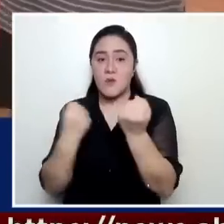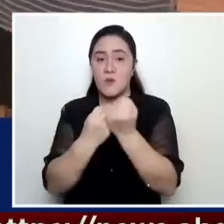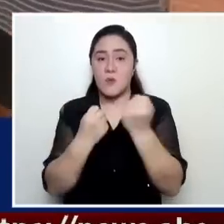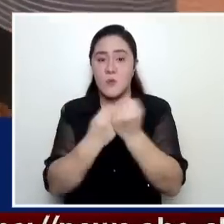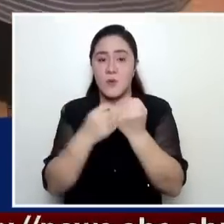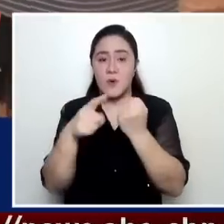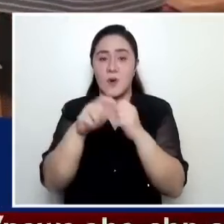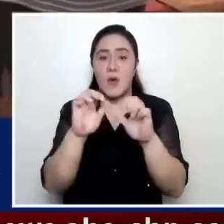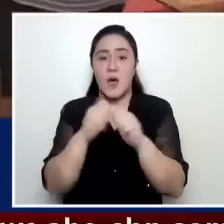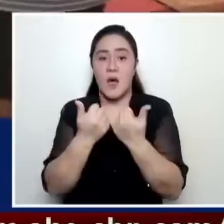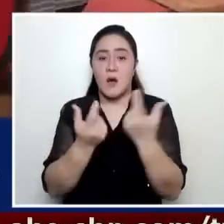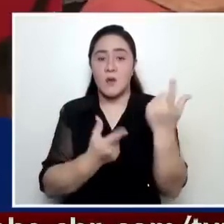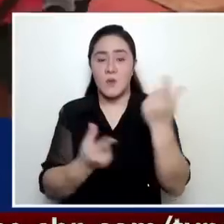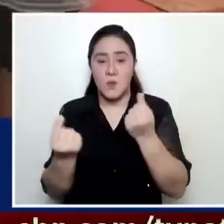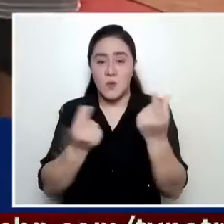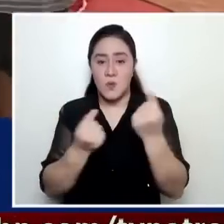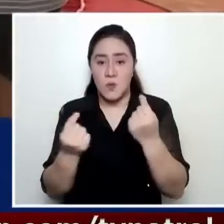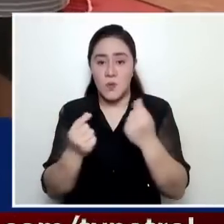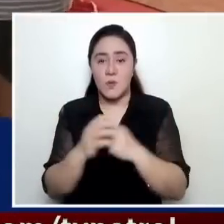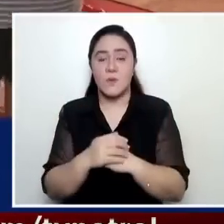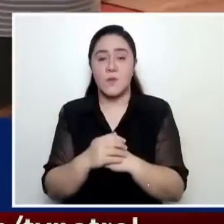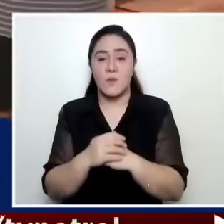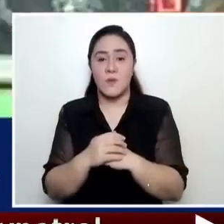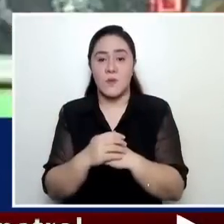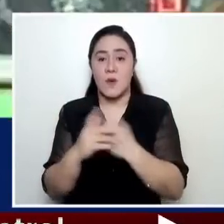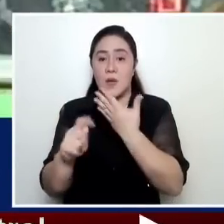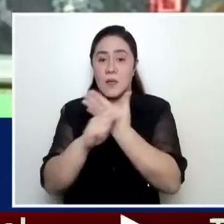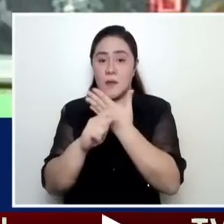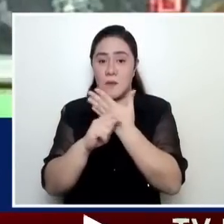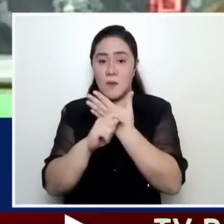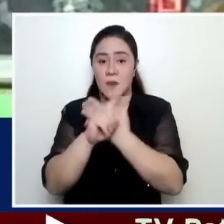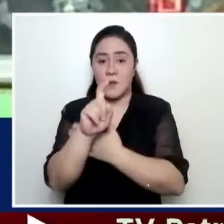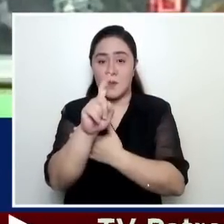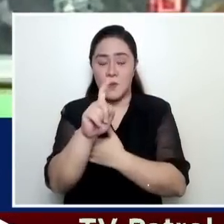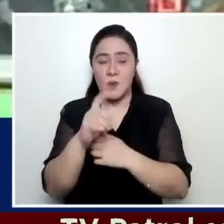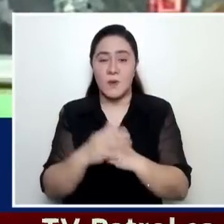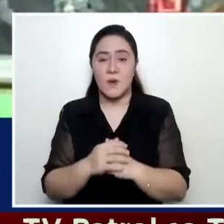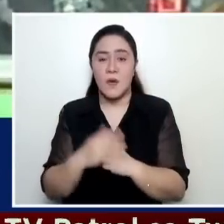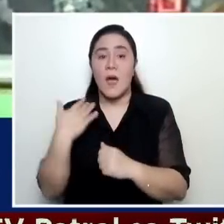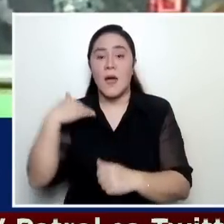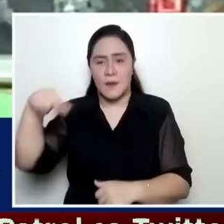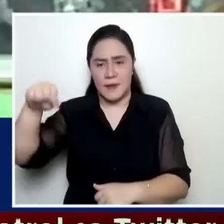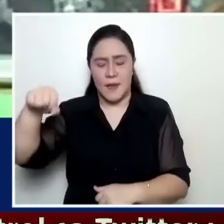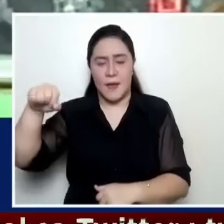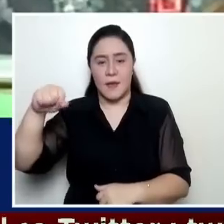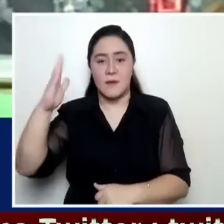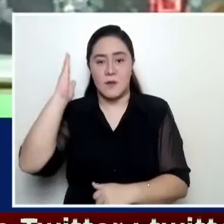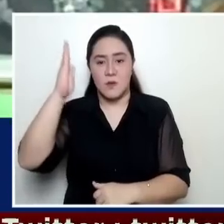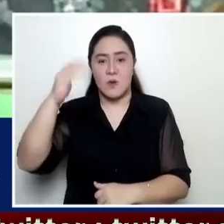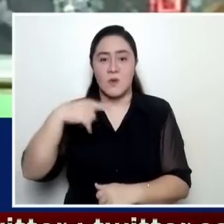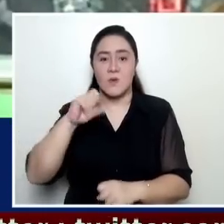You are doing that already. We have that, Mr. Good. President. Because that will encourage people to go back home.